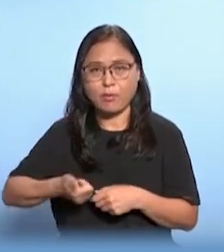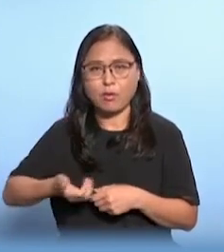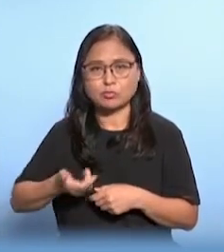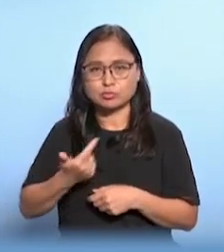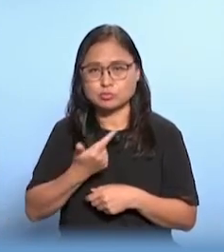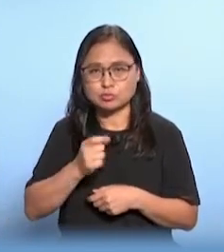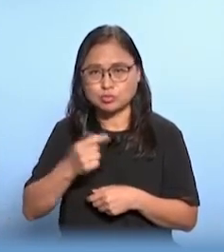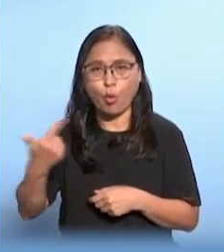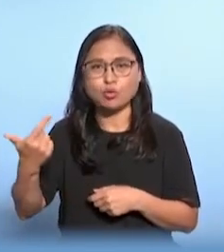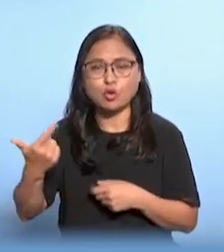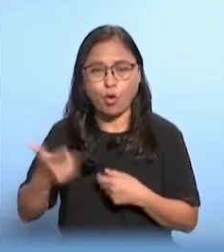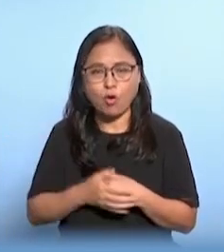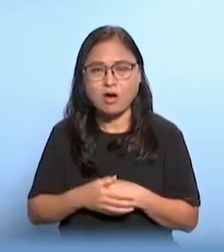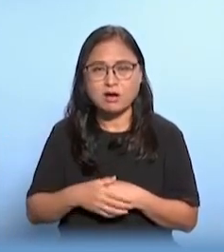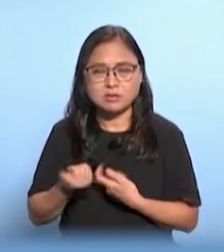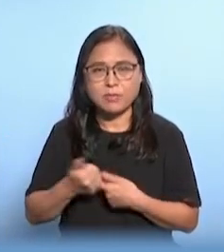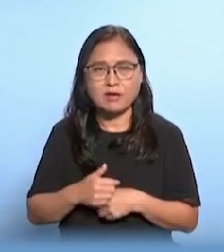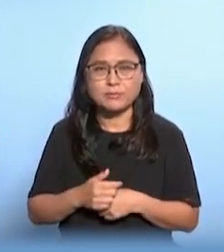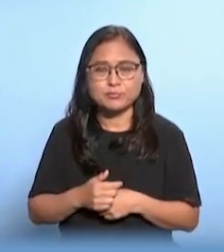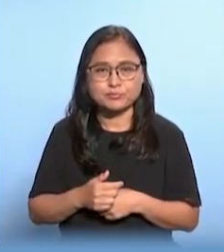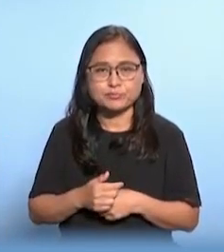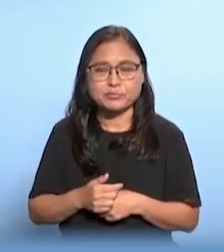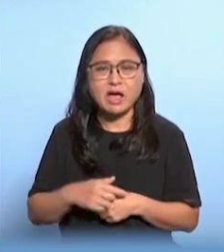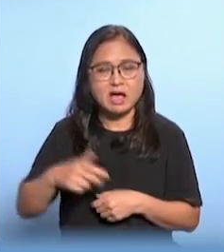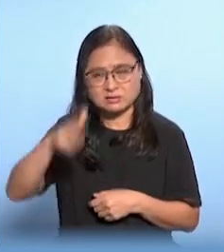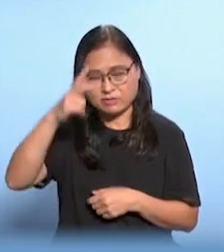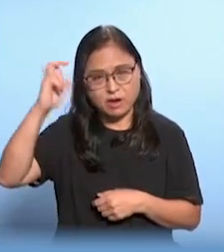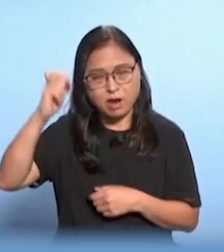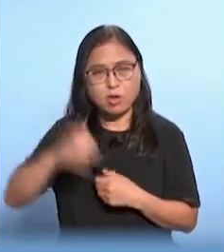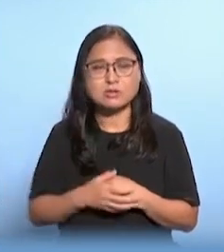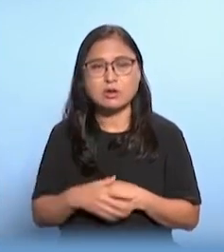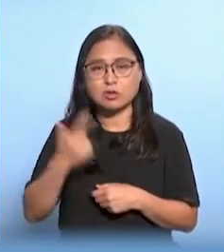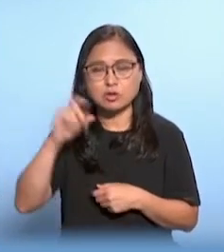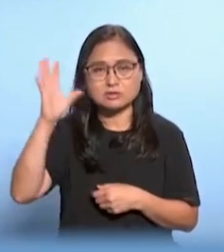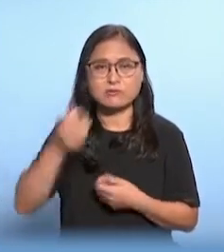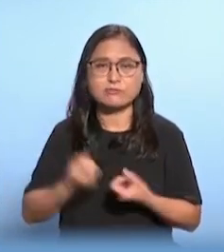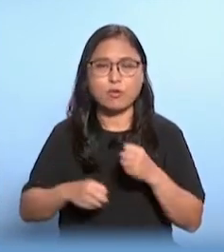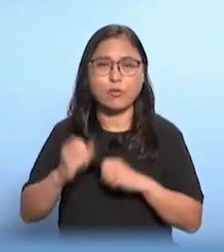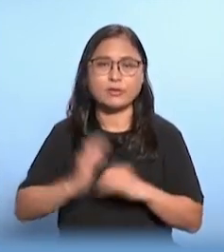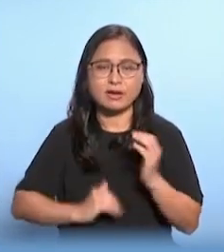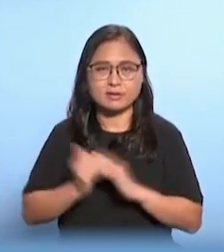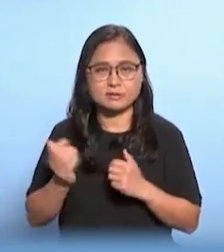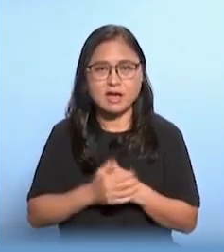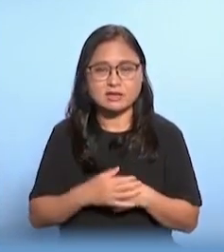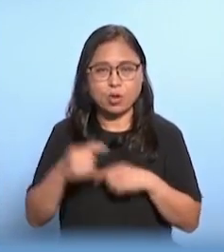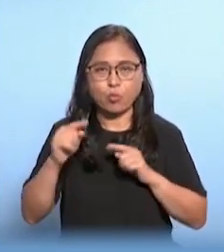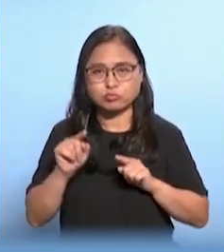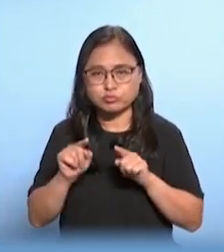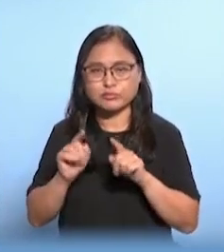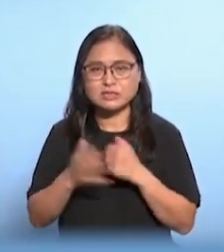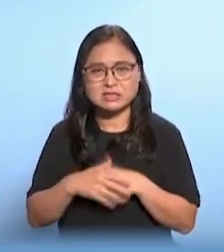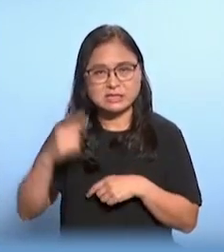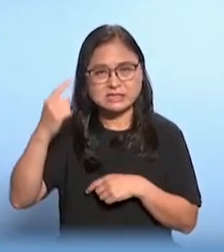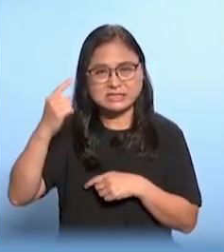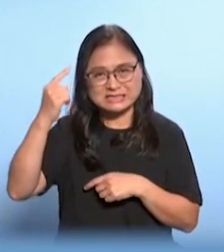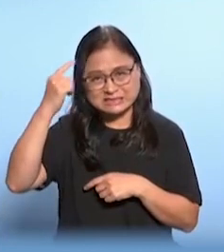動物。所以政府應該積極地考慮引入這些的創新科技，與時俱進，以智能的手段